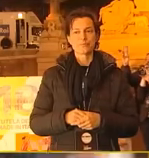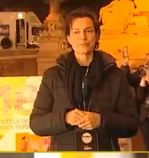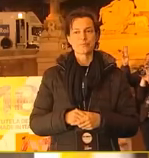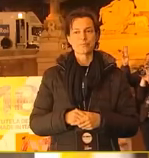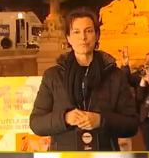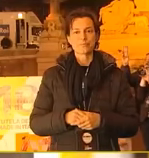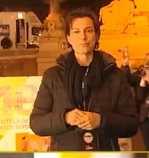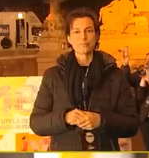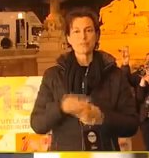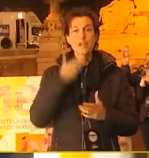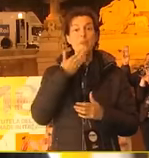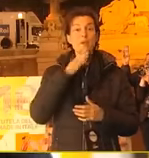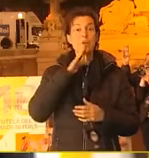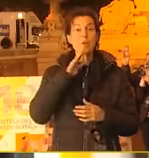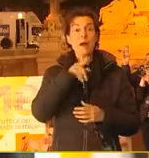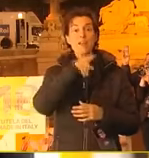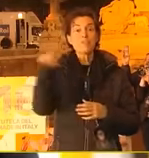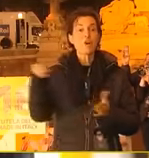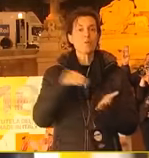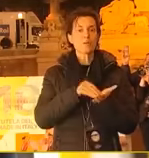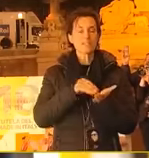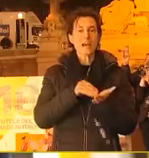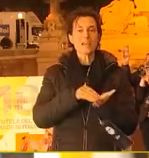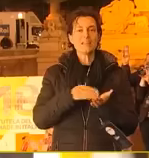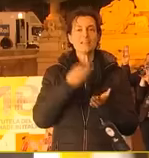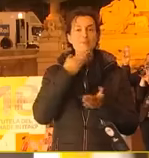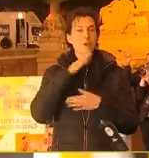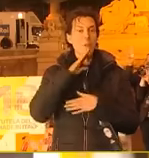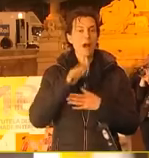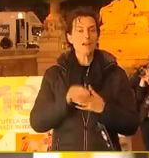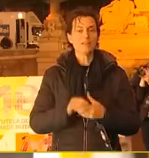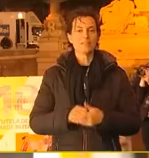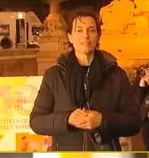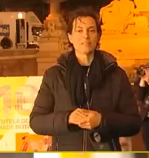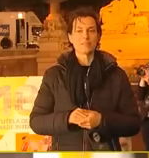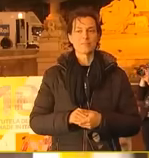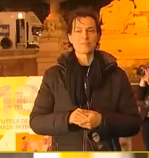No, meno male che esisti tu, meno male che esistete voi.